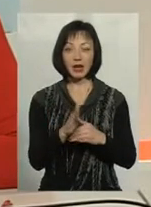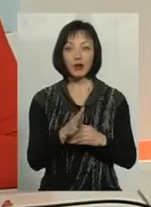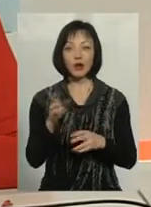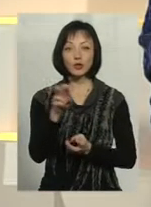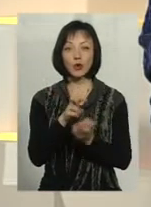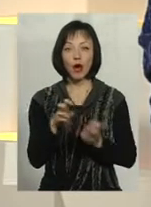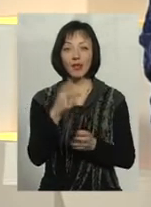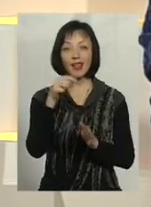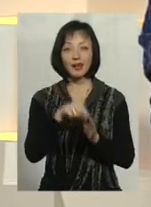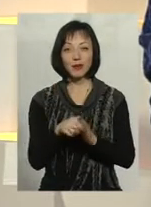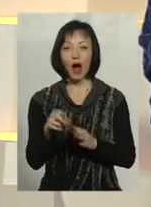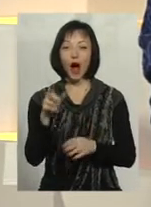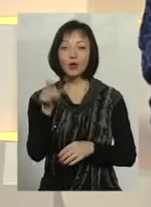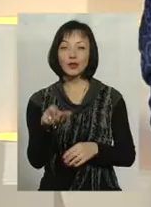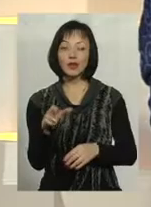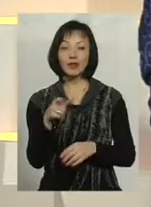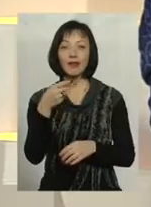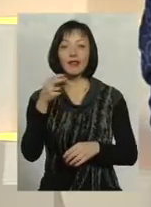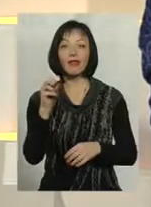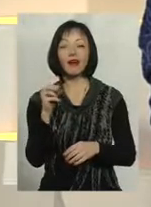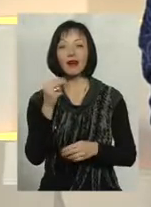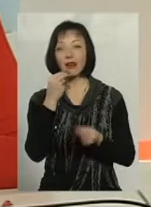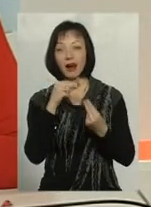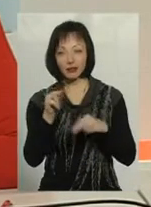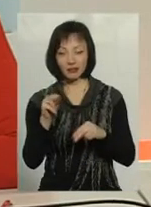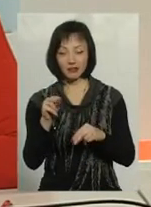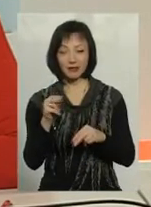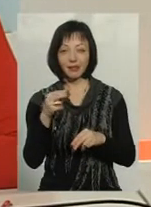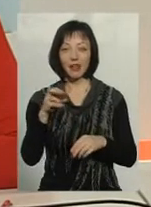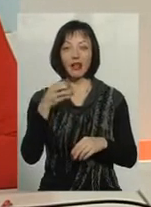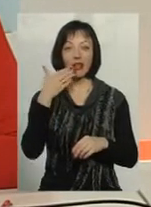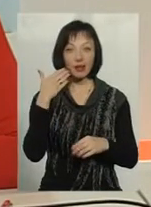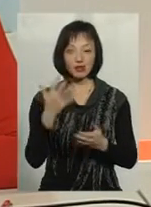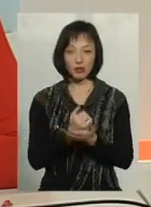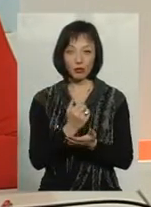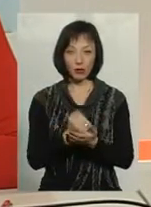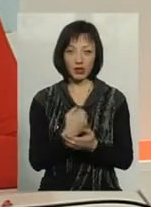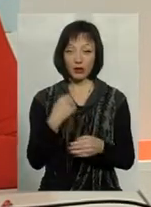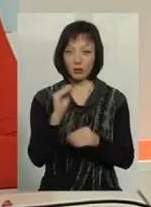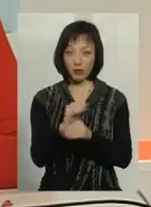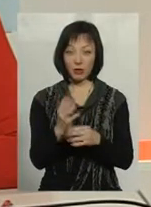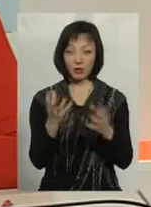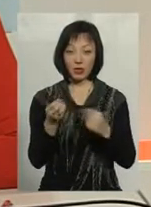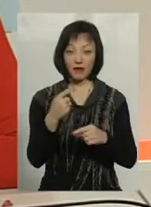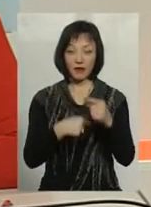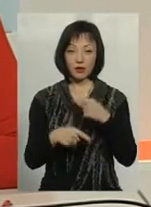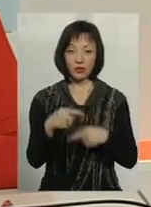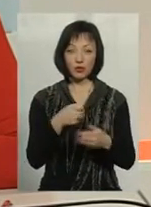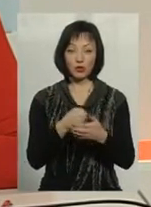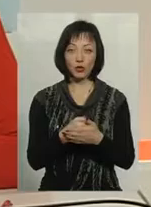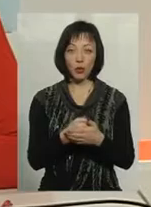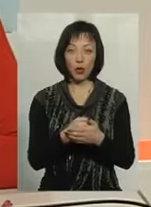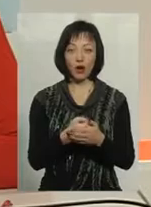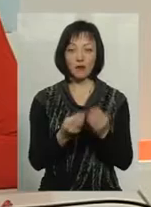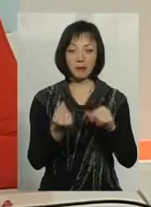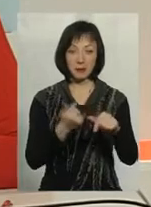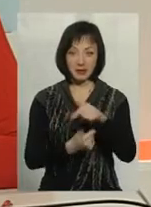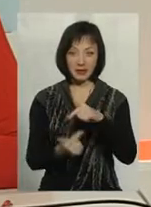самоврядування здійснювати ті перевірки, а механізм, методологія її ще немає, а перевірки вже треба буде здійснювати, так я